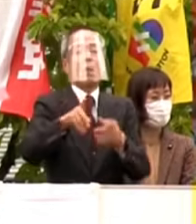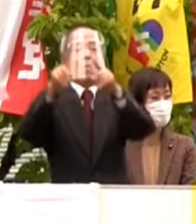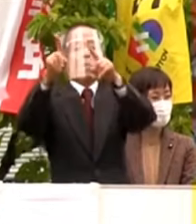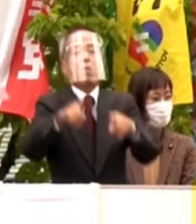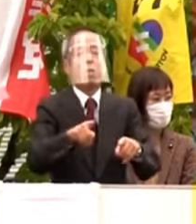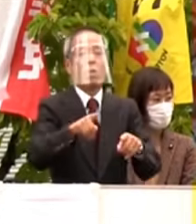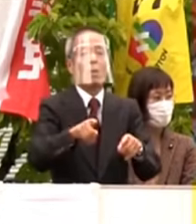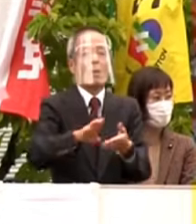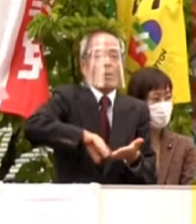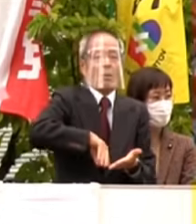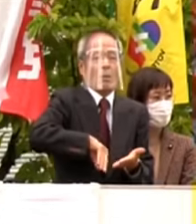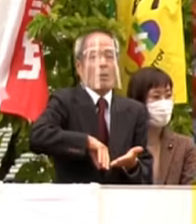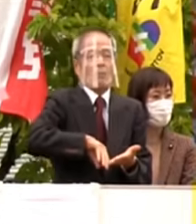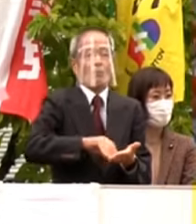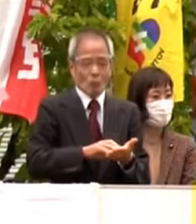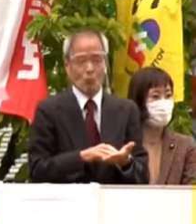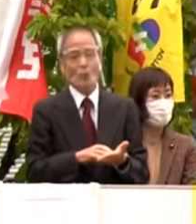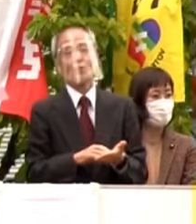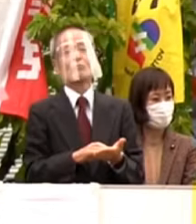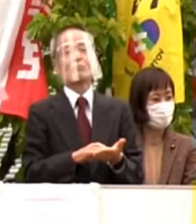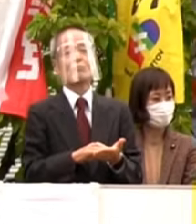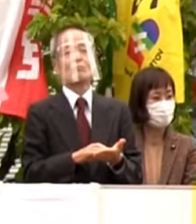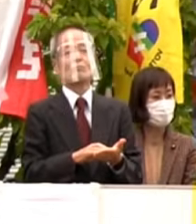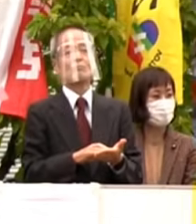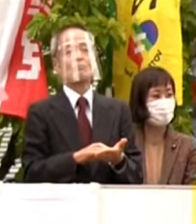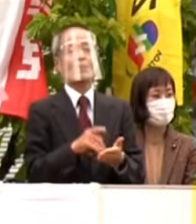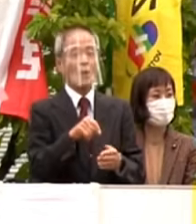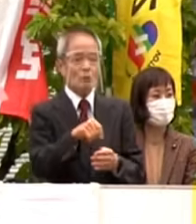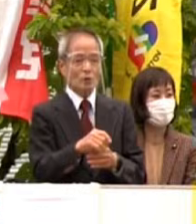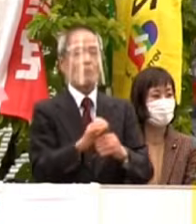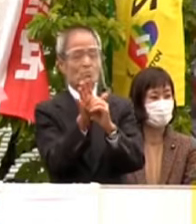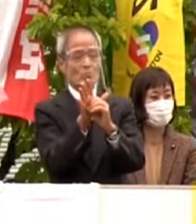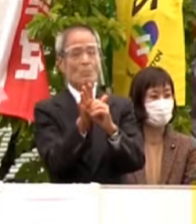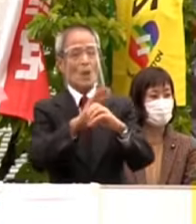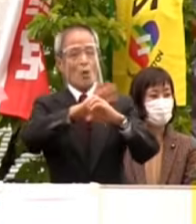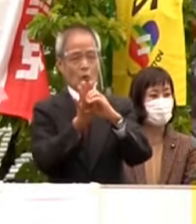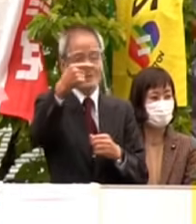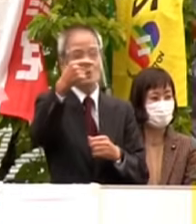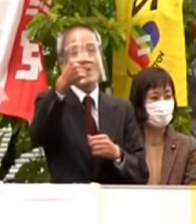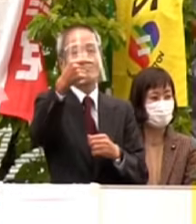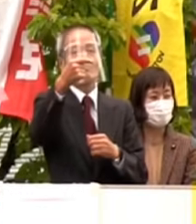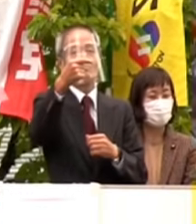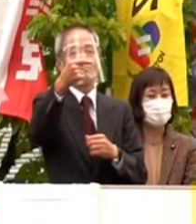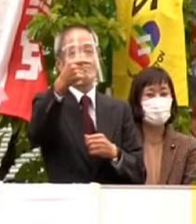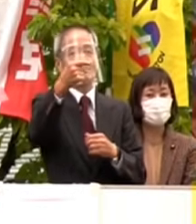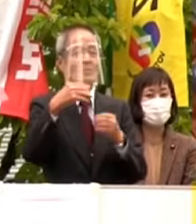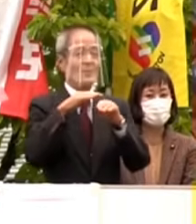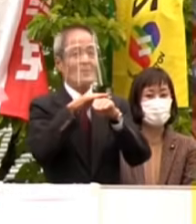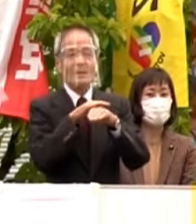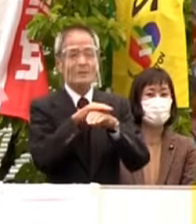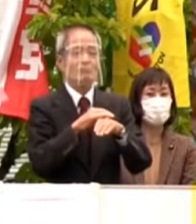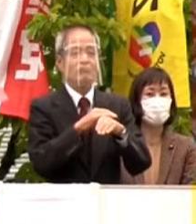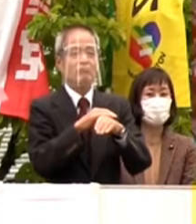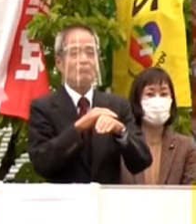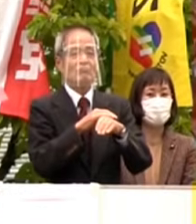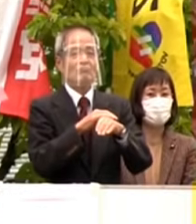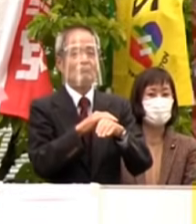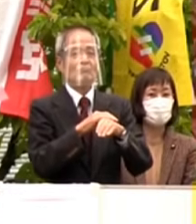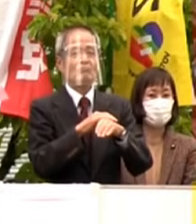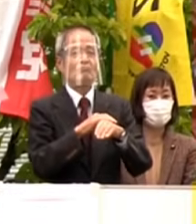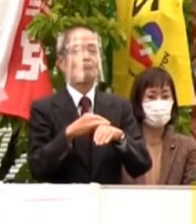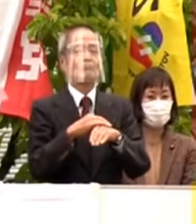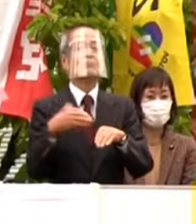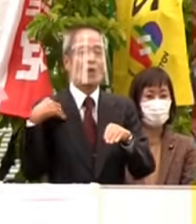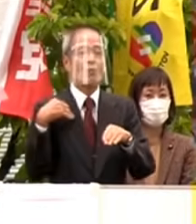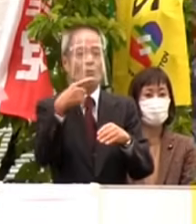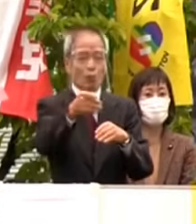うじゃないですか。皆さん、コロナで一番活躍し大事な役割を果たしている急性期のベ